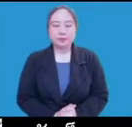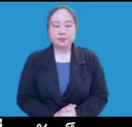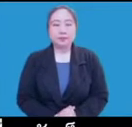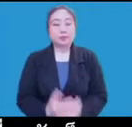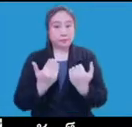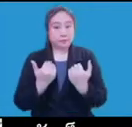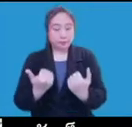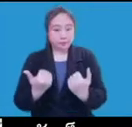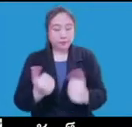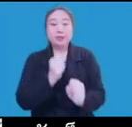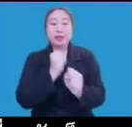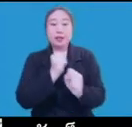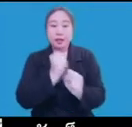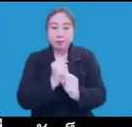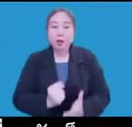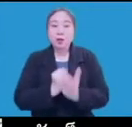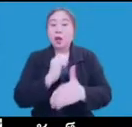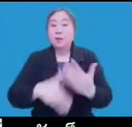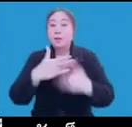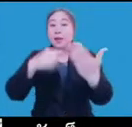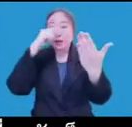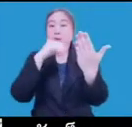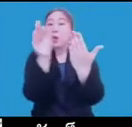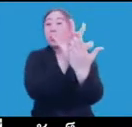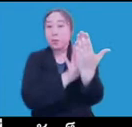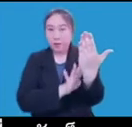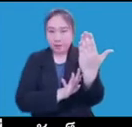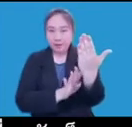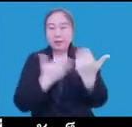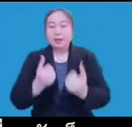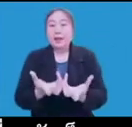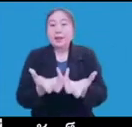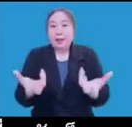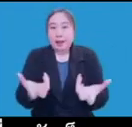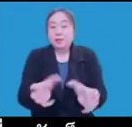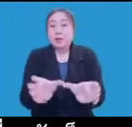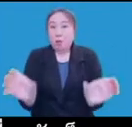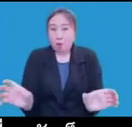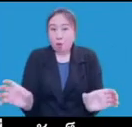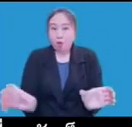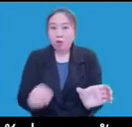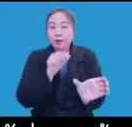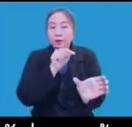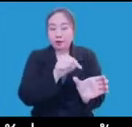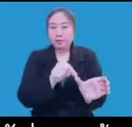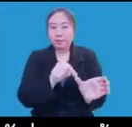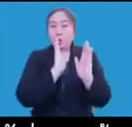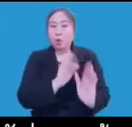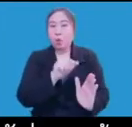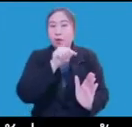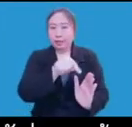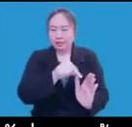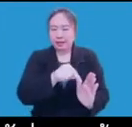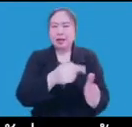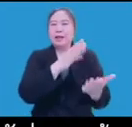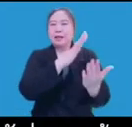ซึ่งตรงนี้นะคะโมเดลที่จะทำเพื่อให้ขับเคลื่อนไปได้ทั่วประเทศนี่นะคะเราจะแยกเป็น2ส่วนส่วนที่เป็นคนที่ต